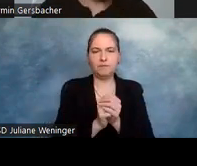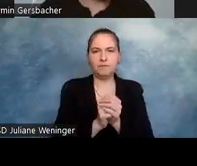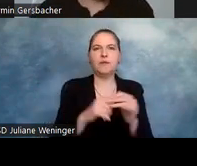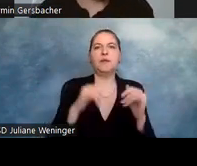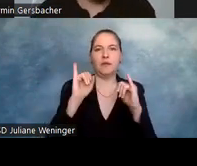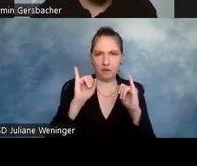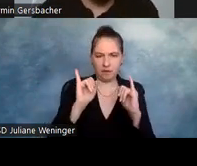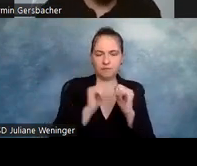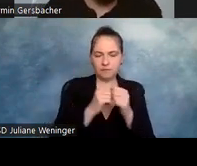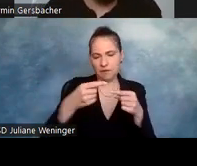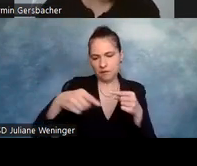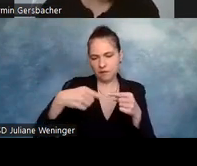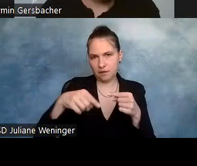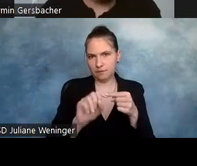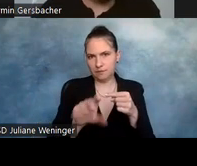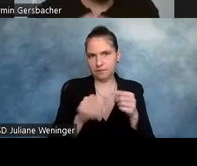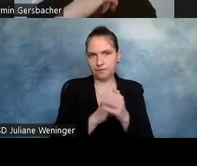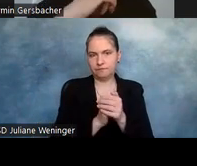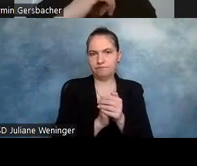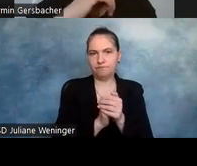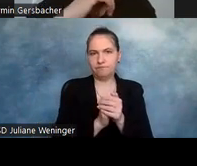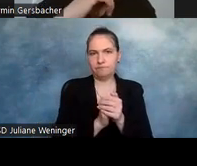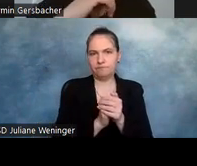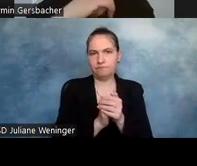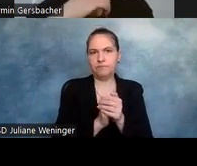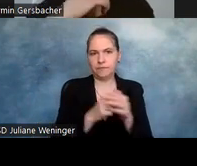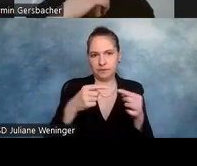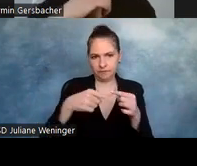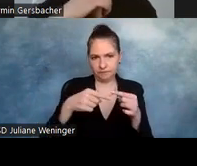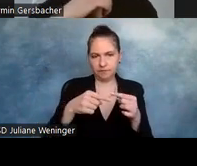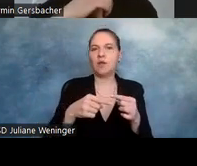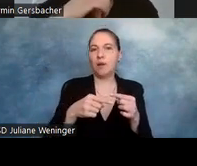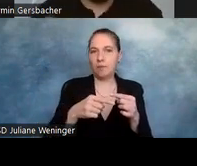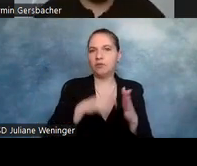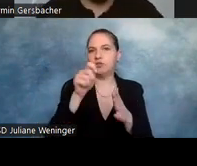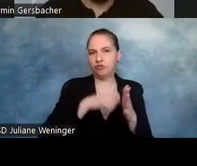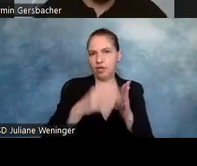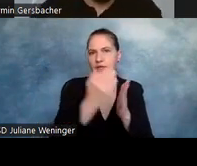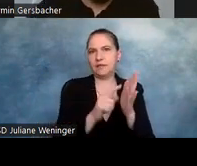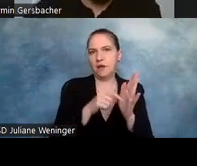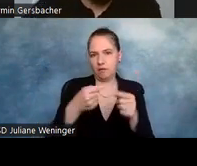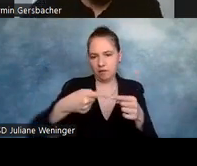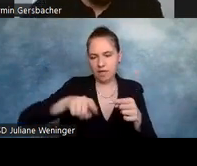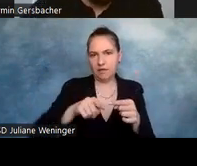gesetzt. Link zur Tabelle, der war veraltet. Es kommt gleich nach, aber die Okay. Checkliste habt ihr schon. Okay, sehr gut.